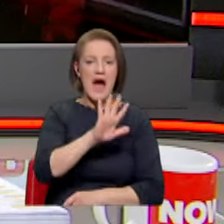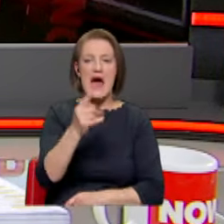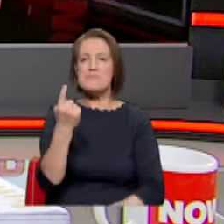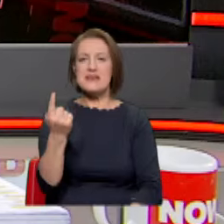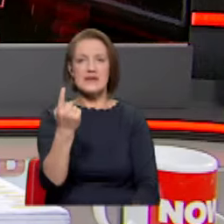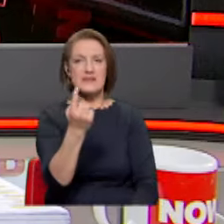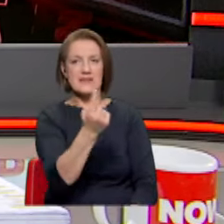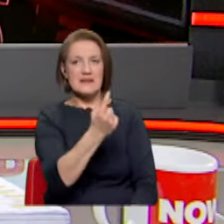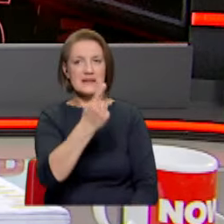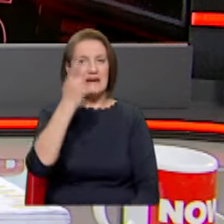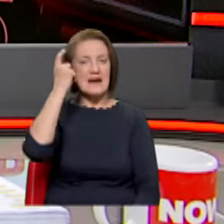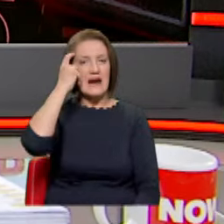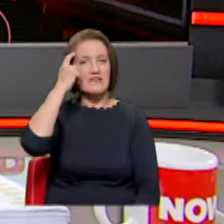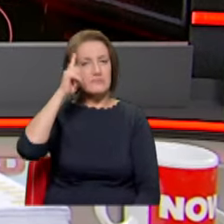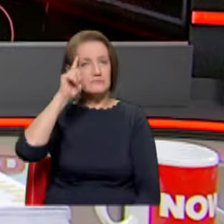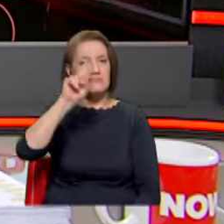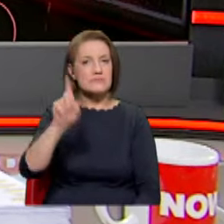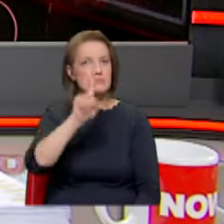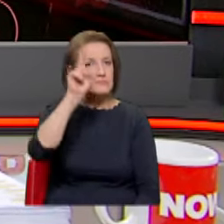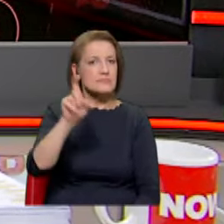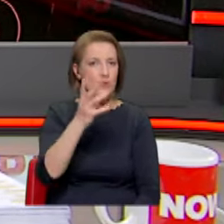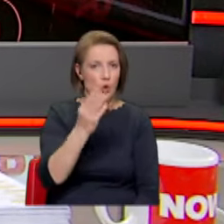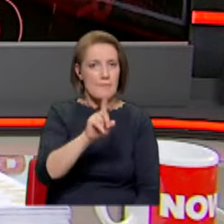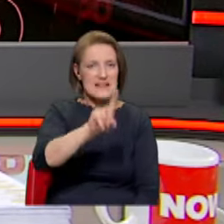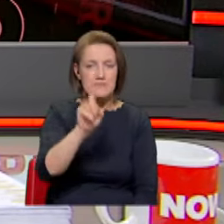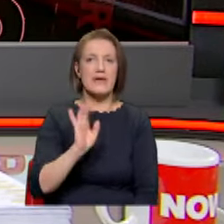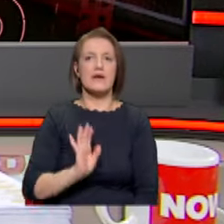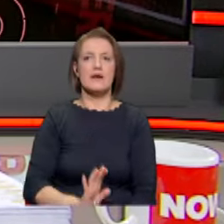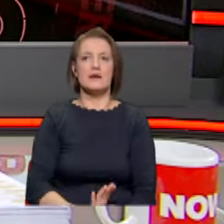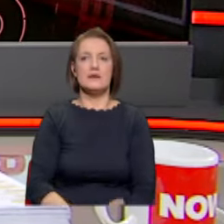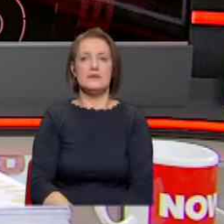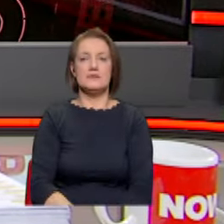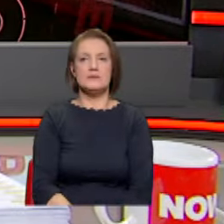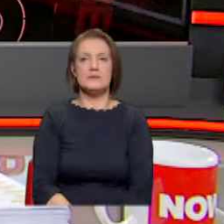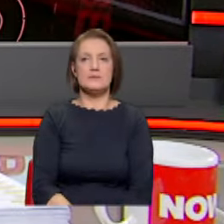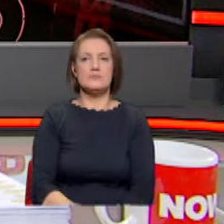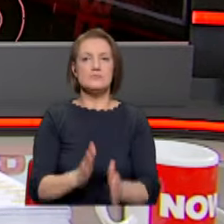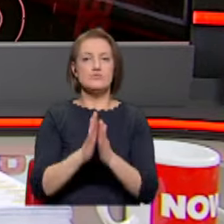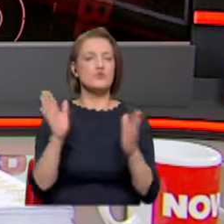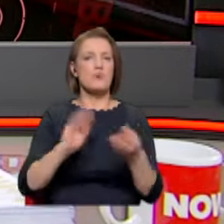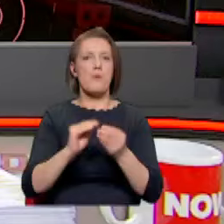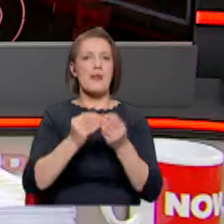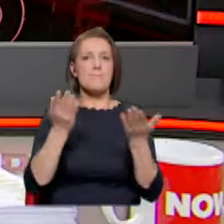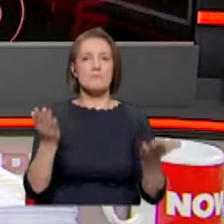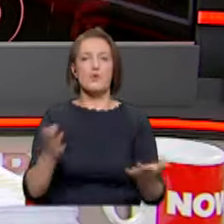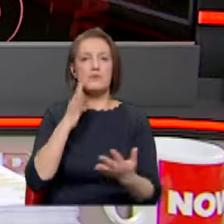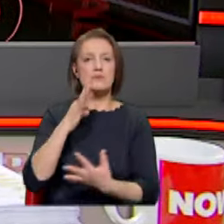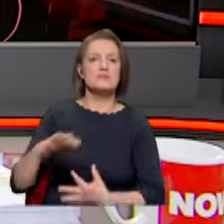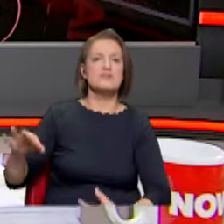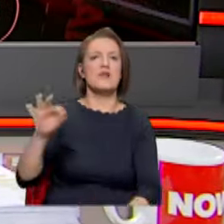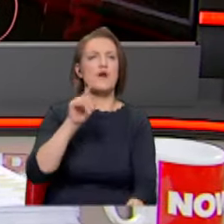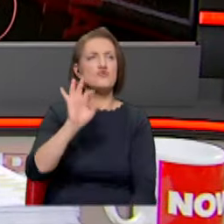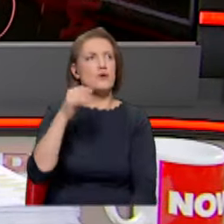birinin kafasında Ayrıca bir soru işareti olabilir mi büyük bir mesele bu ya Ya insanlar